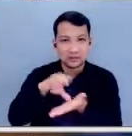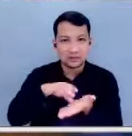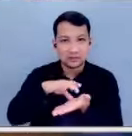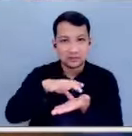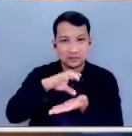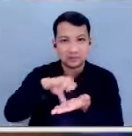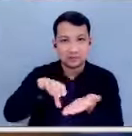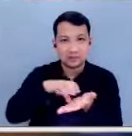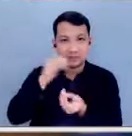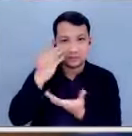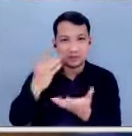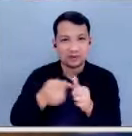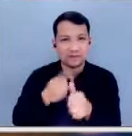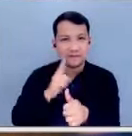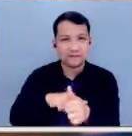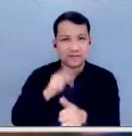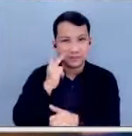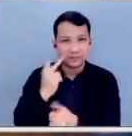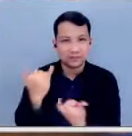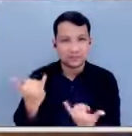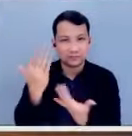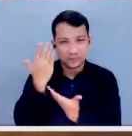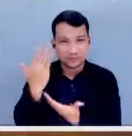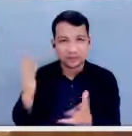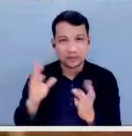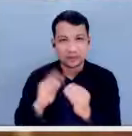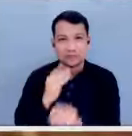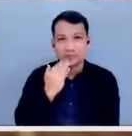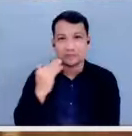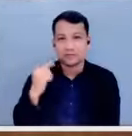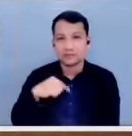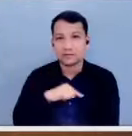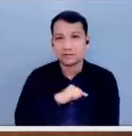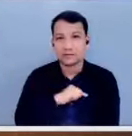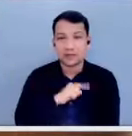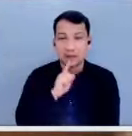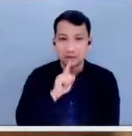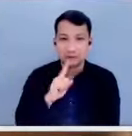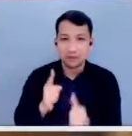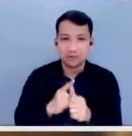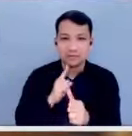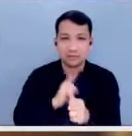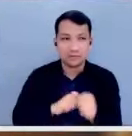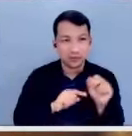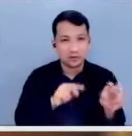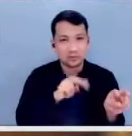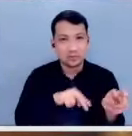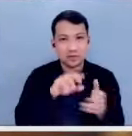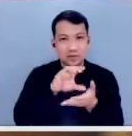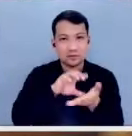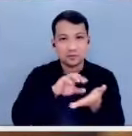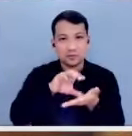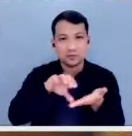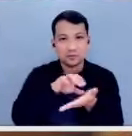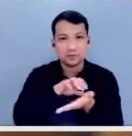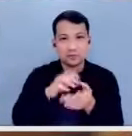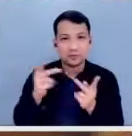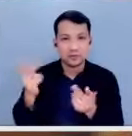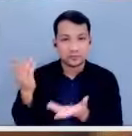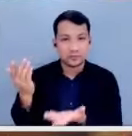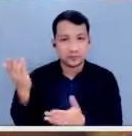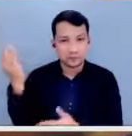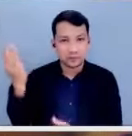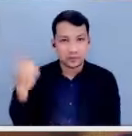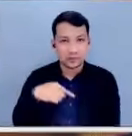first time ko itong makikita. Bukod sa lasa, isa pa nga po sa mga unang napapansin pagdating sa cake ay yung design at presentation. Perfect